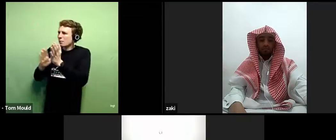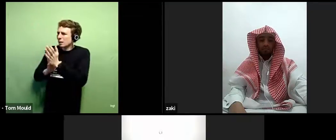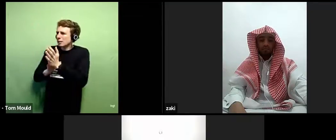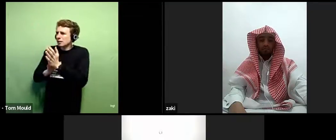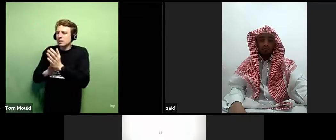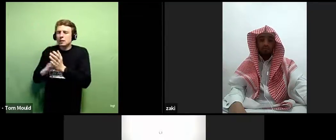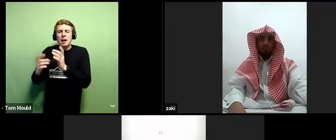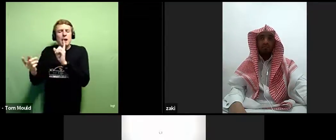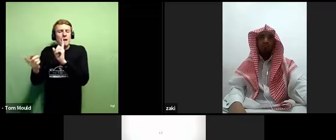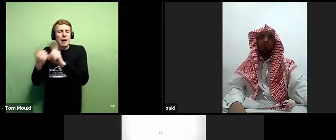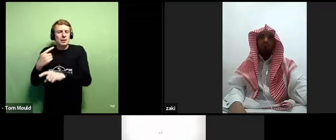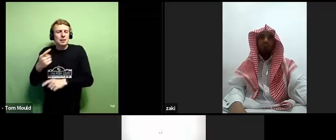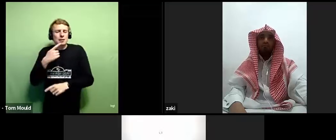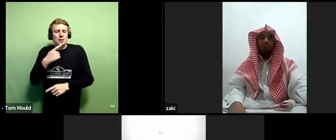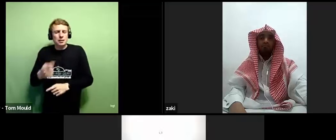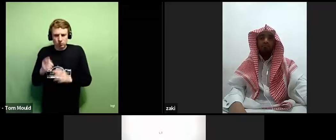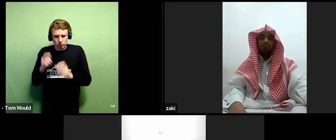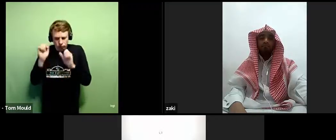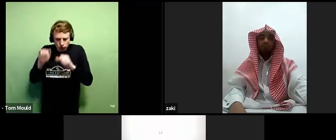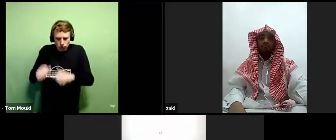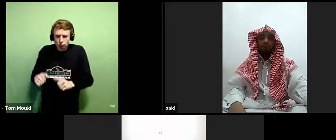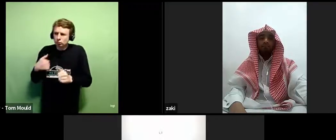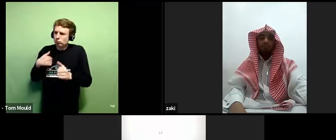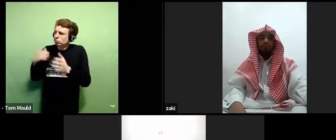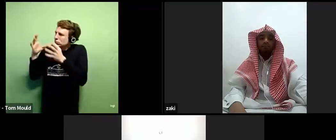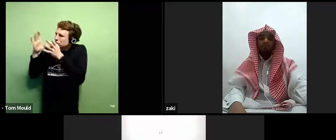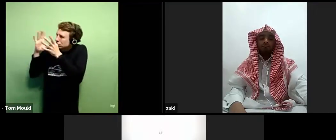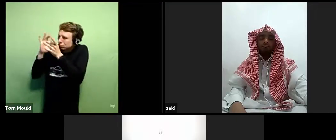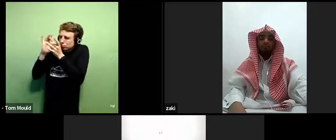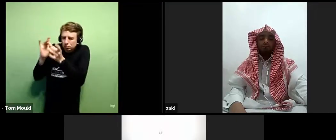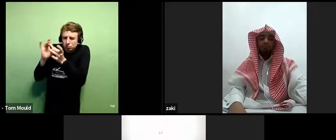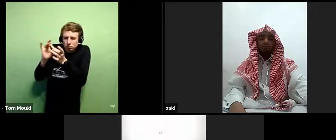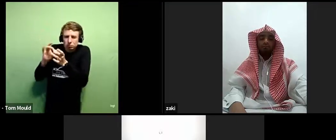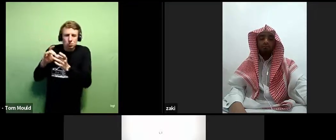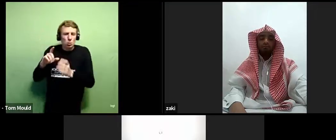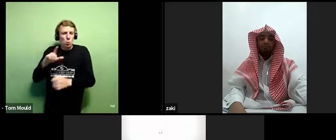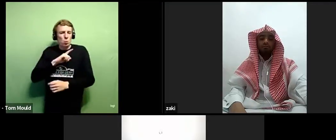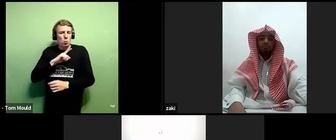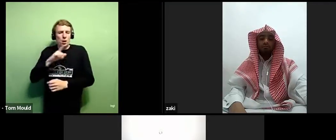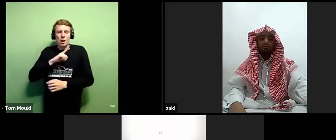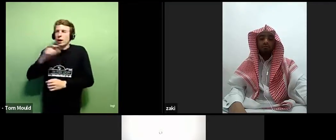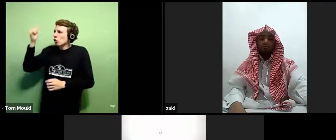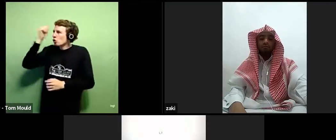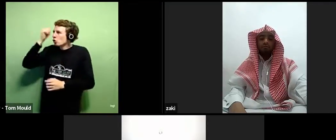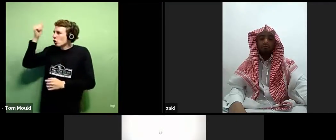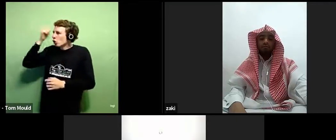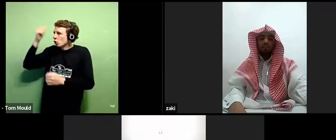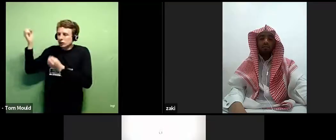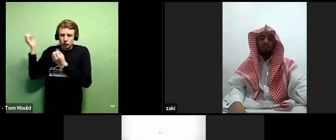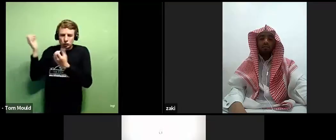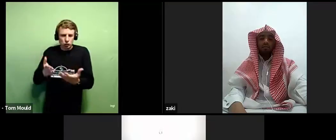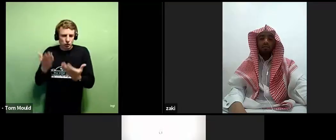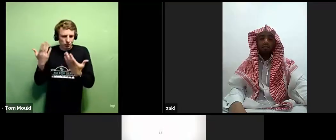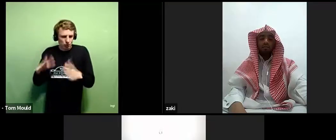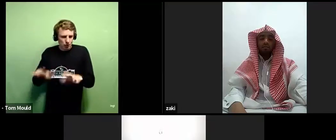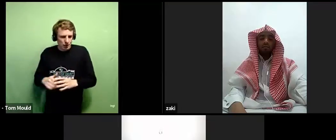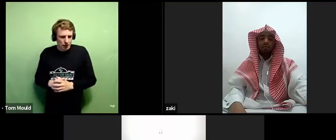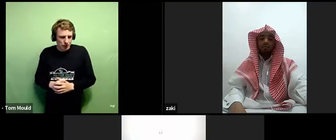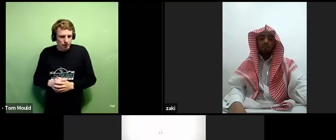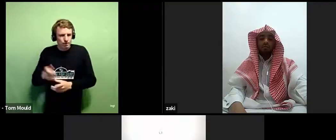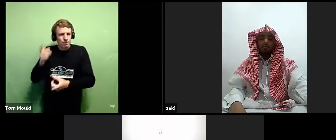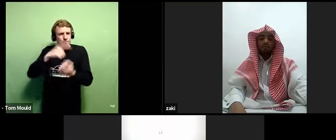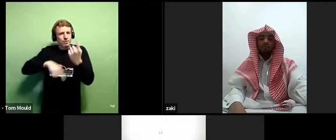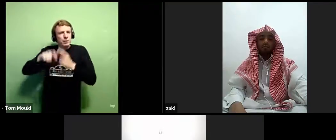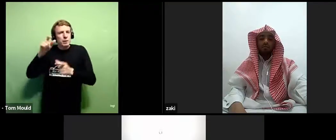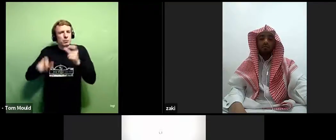near to them by my knowledge. I respond to the invocations of the supplicant when he calls upon me.